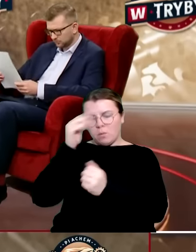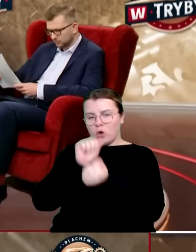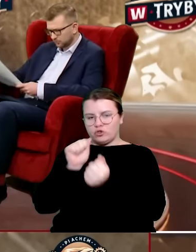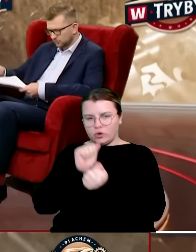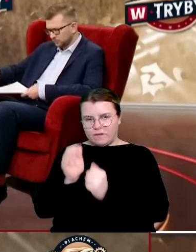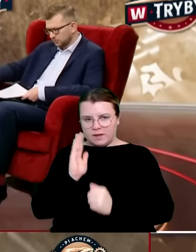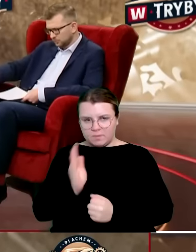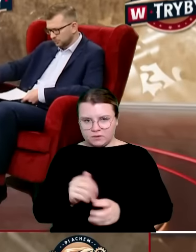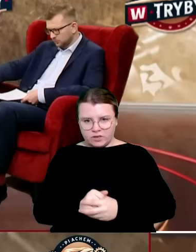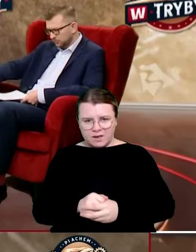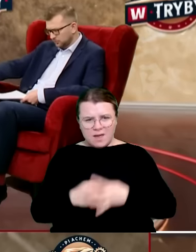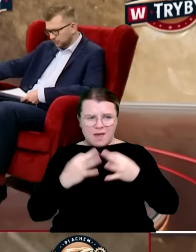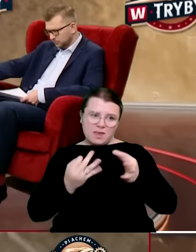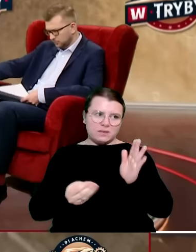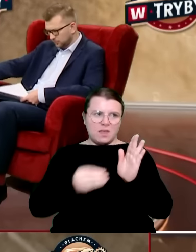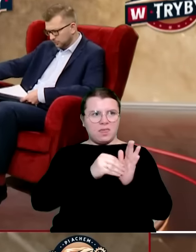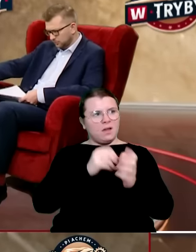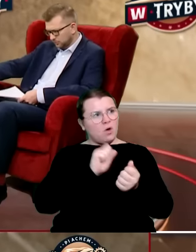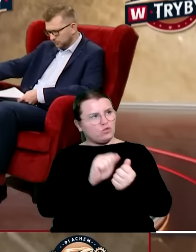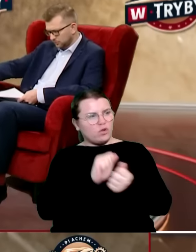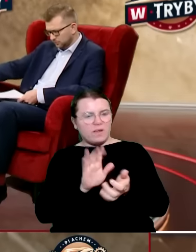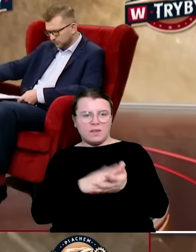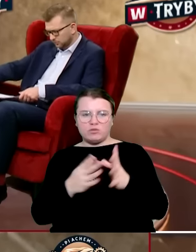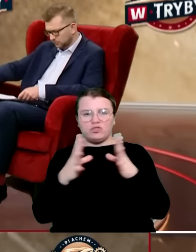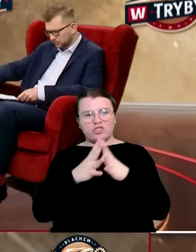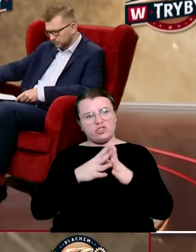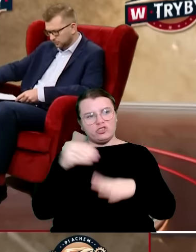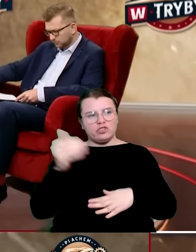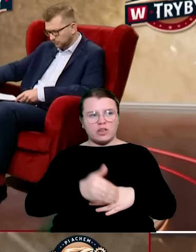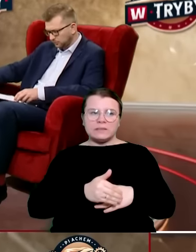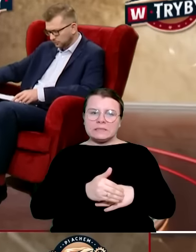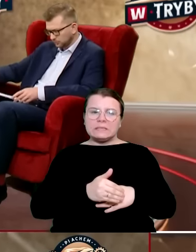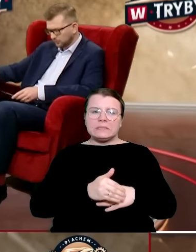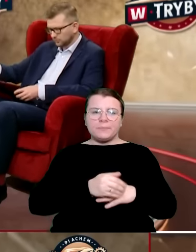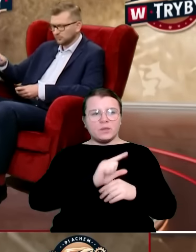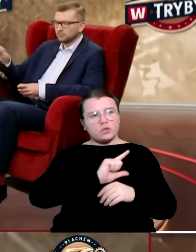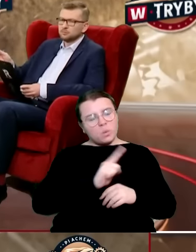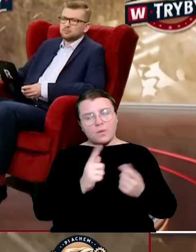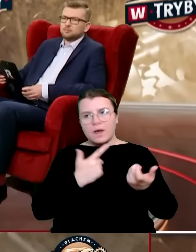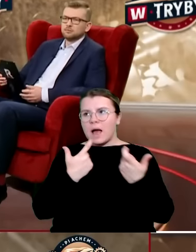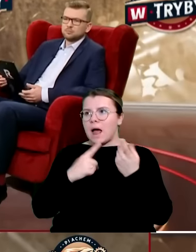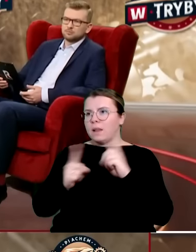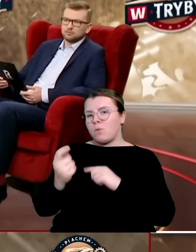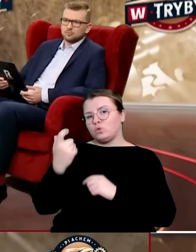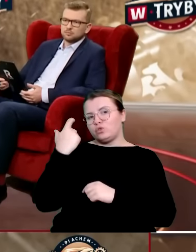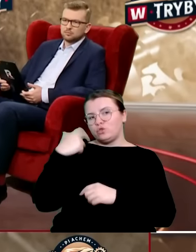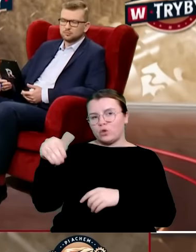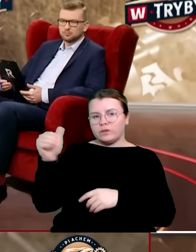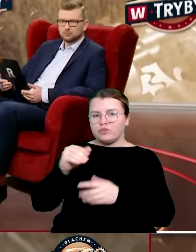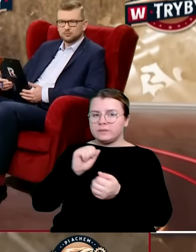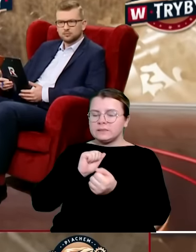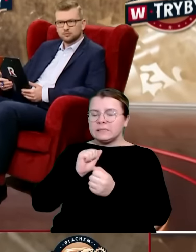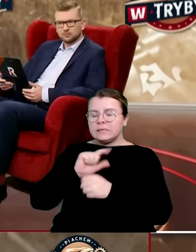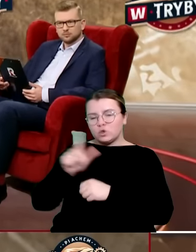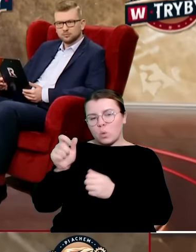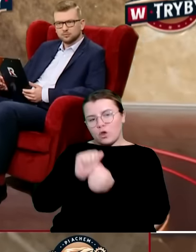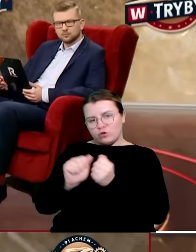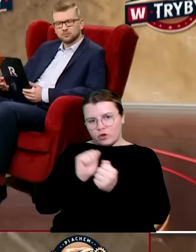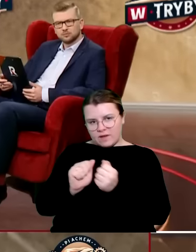przeliczników, że dajemy po 10 tysięcy złotych albo dajemy po 100 tysięcy złotych. Odszkodowanie, jak sama nazwa wskazuje,